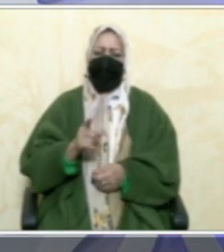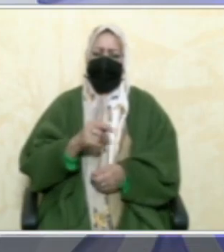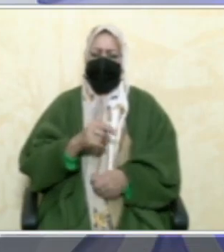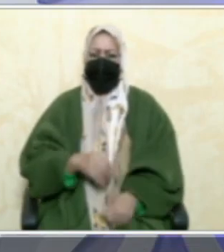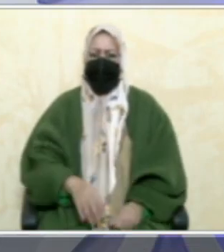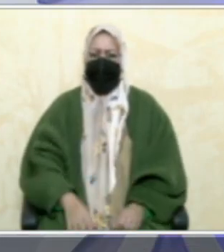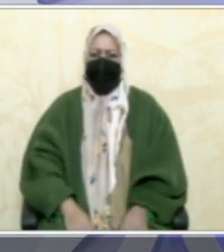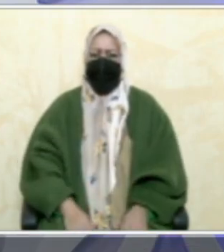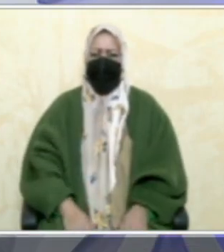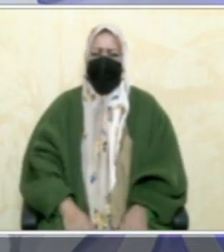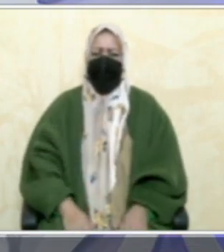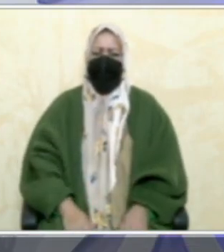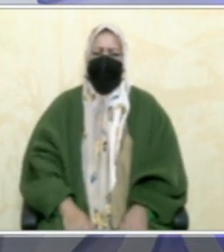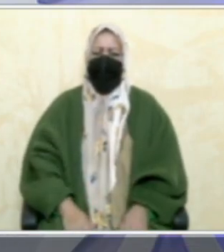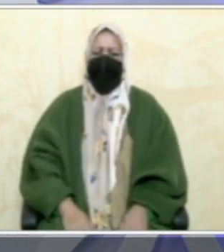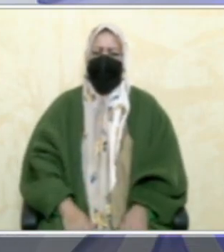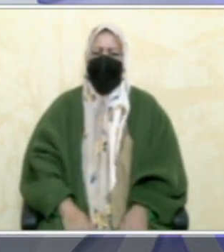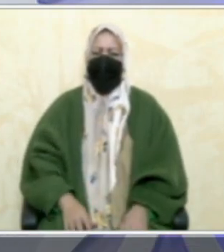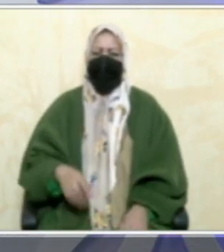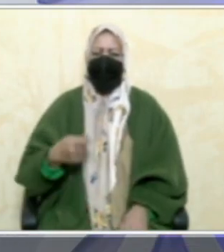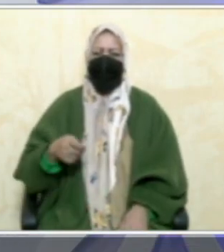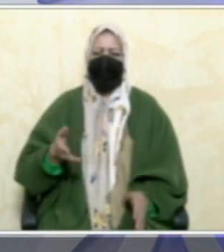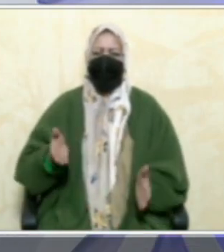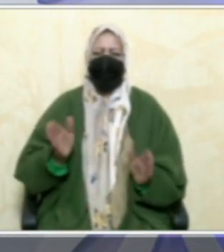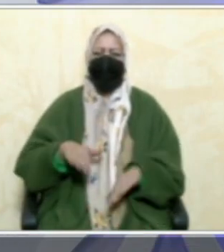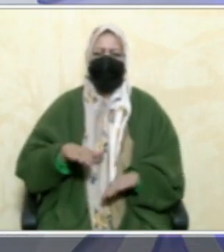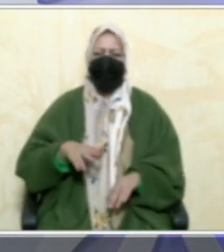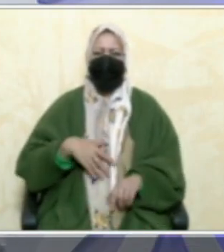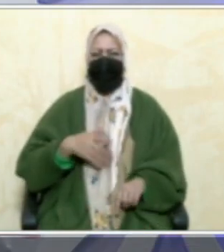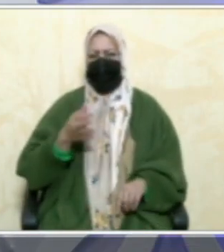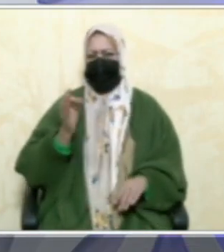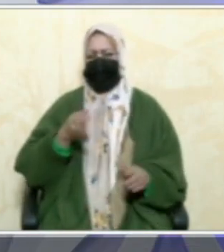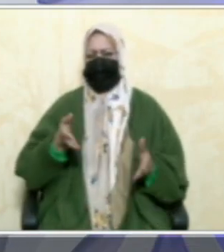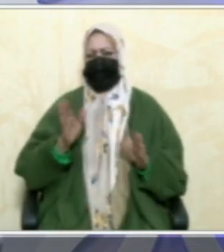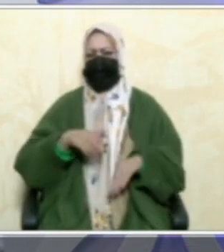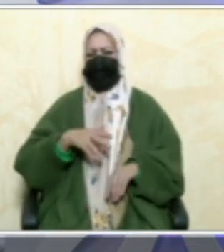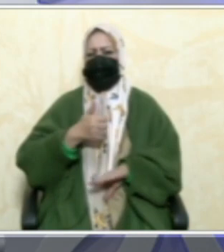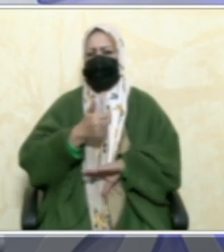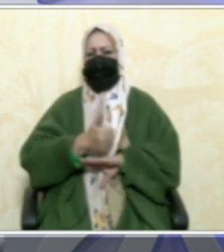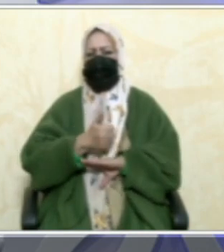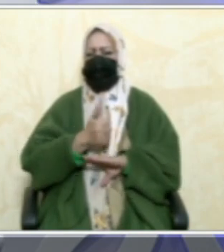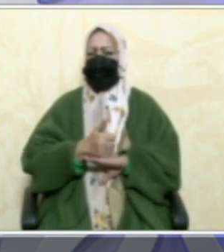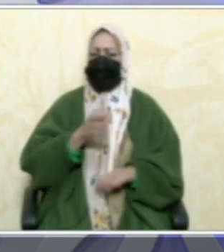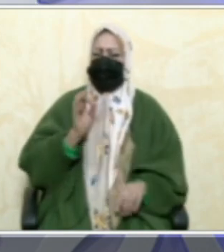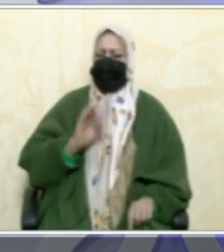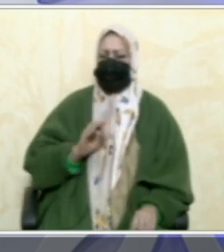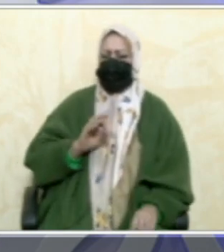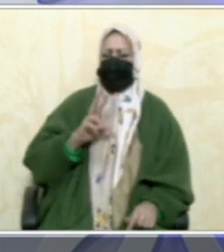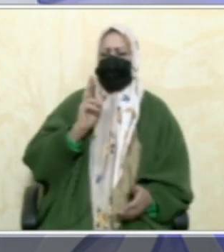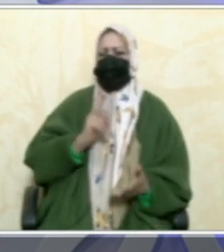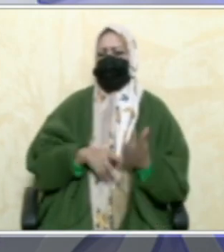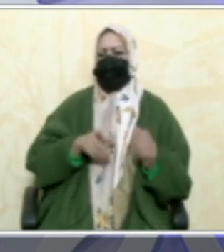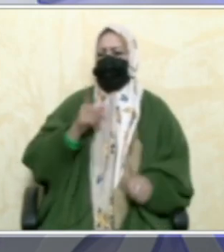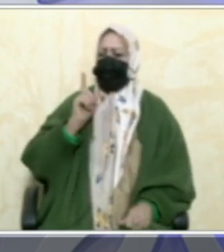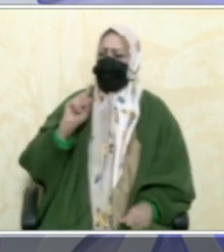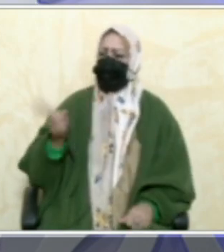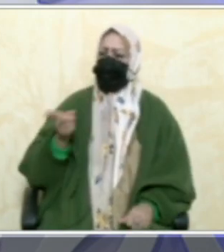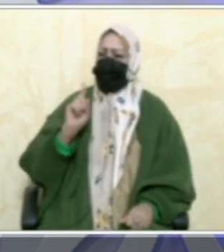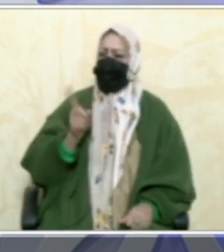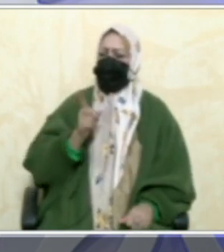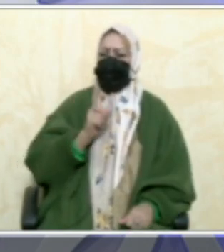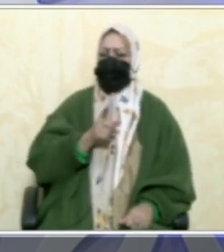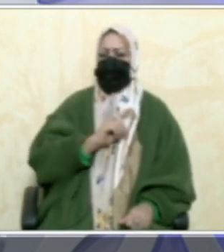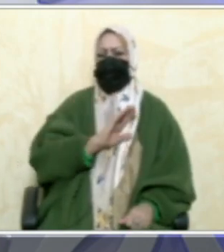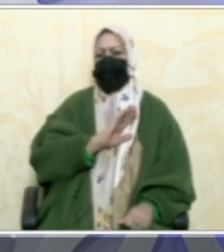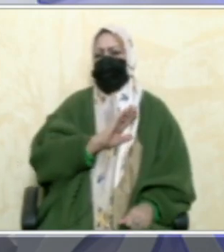المجلس الرئاسي، لابد من اتخاذ الإجراءات، وإلا يوم القيامة فأنتم محاسبون. هذه رعية الآن، وقد يتضرر